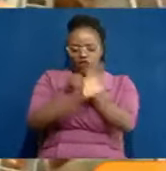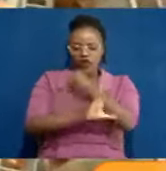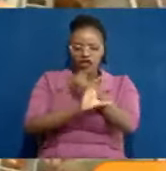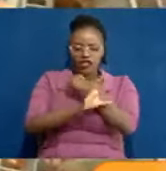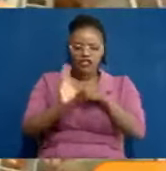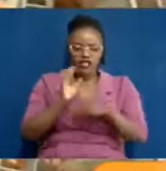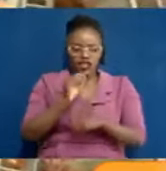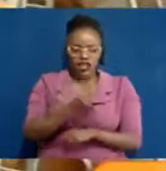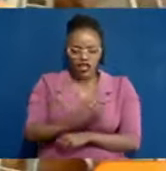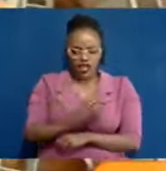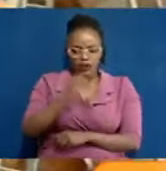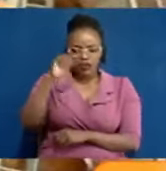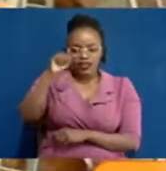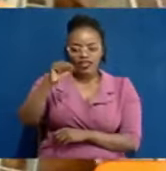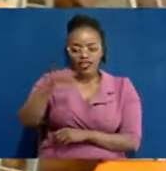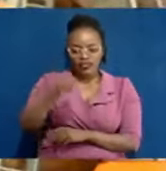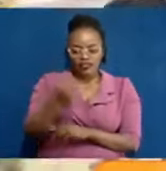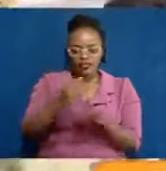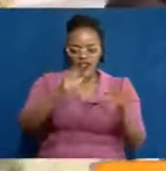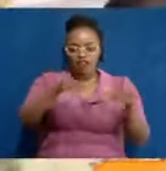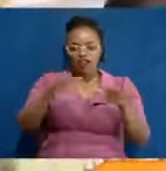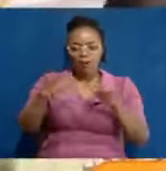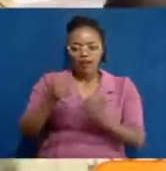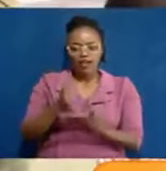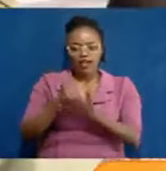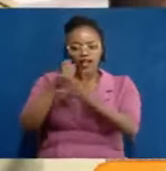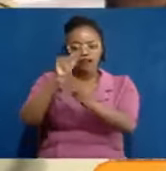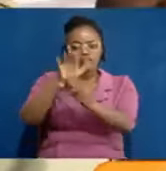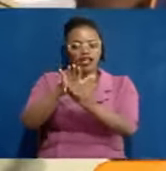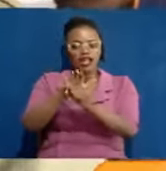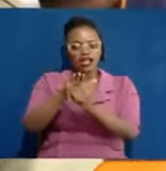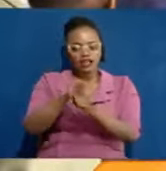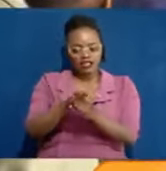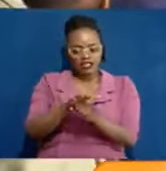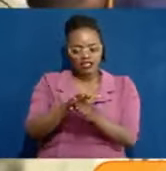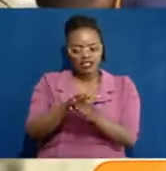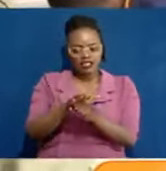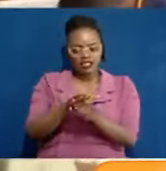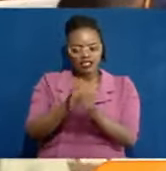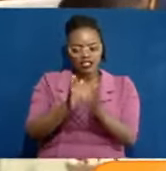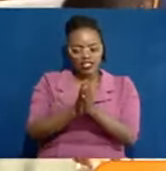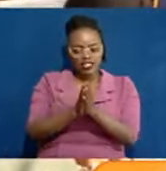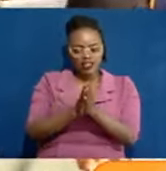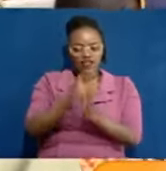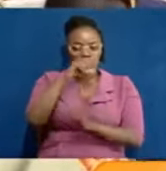Kenya. Yes, so ukulima inasaidia sana. It is